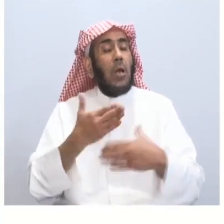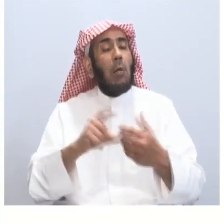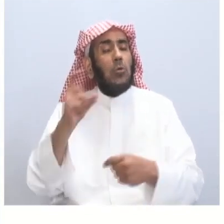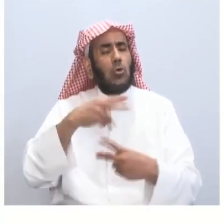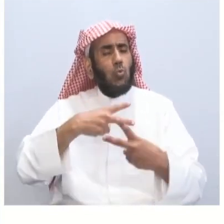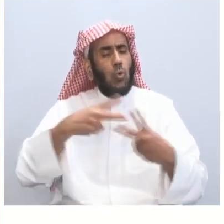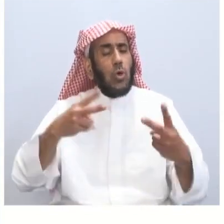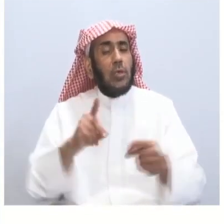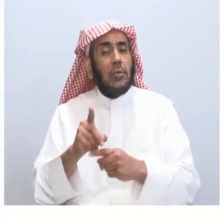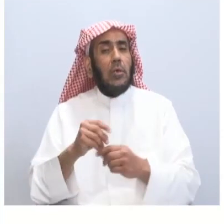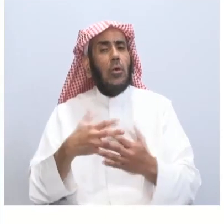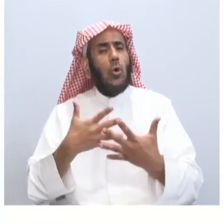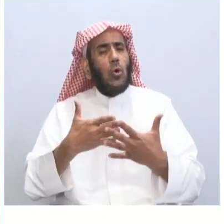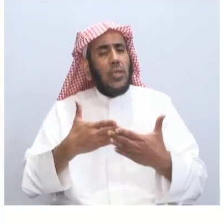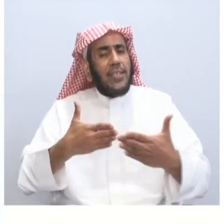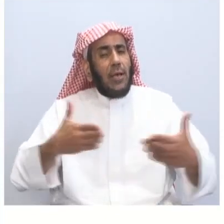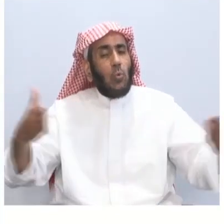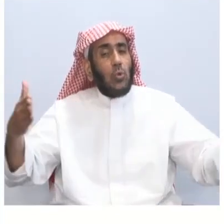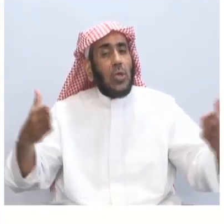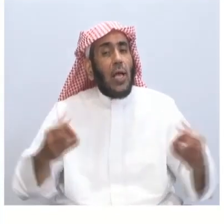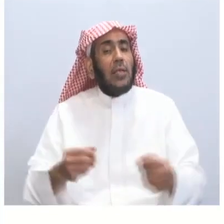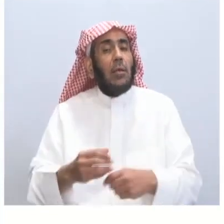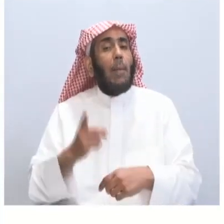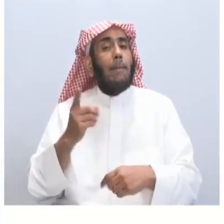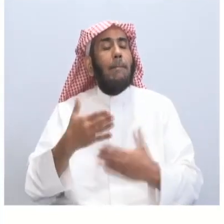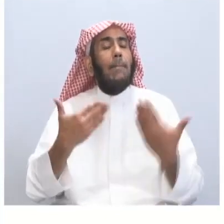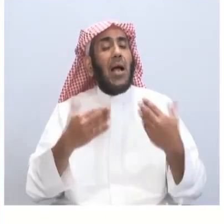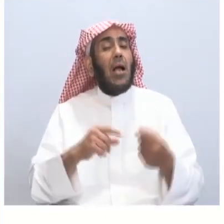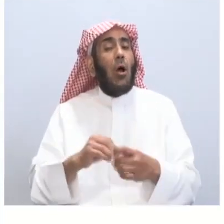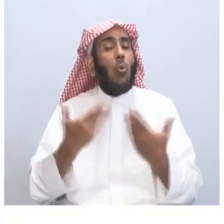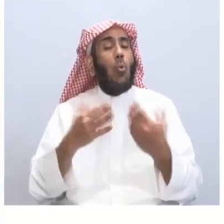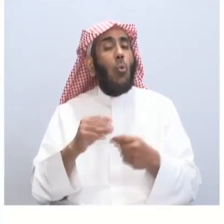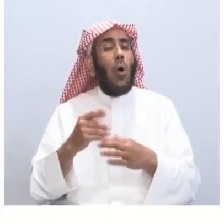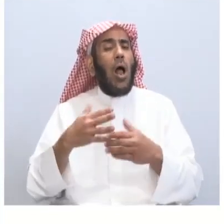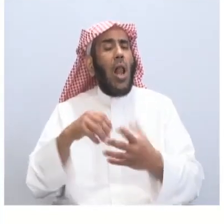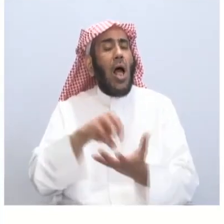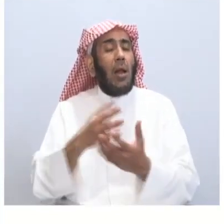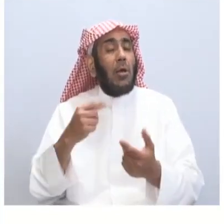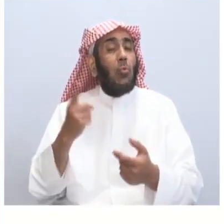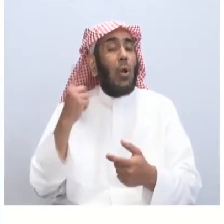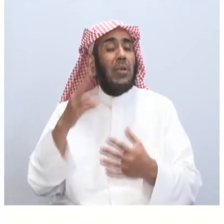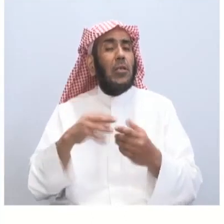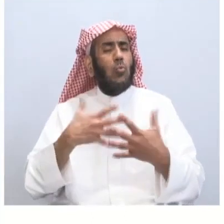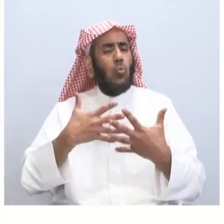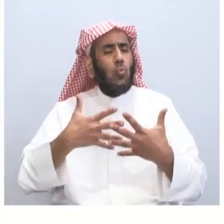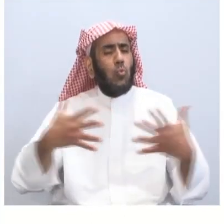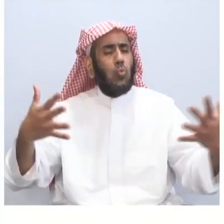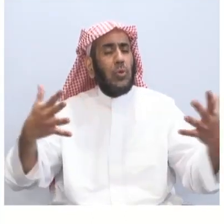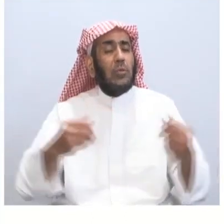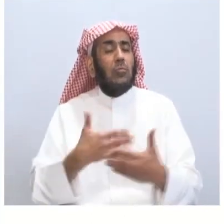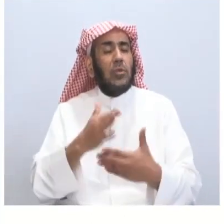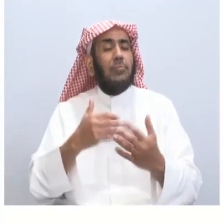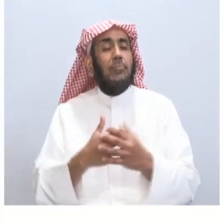هنا توسعه الحرمين جدد بناياتها ووسعت مساحتها مسجد الحرام مسجد